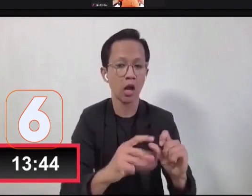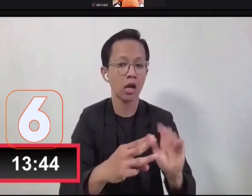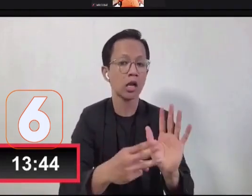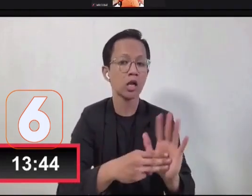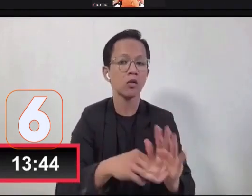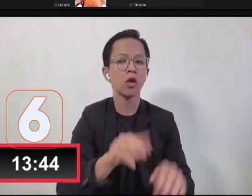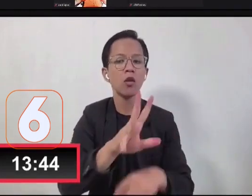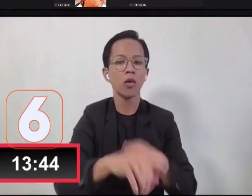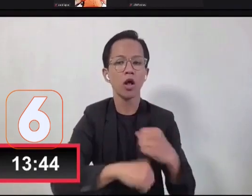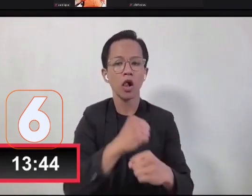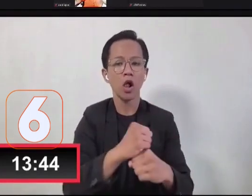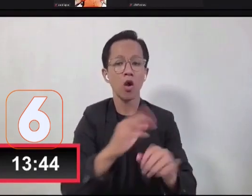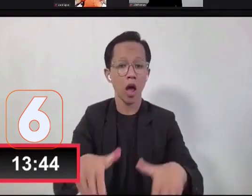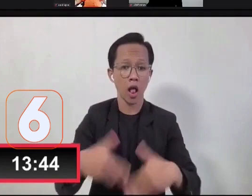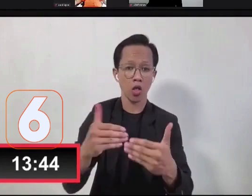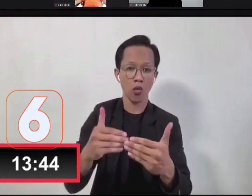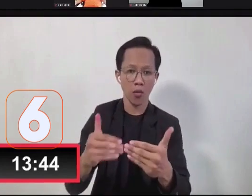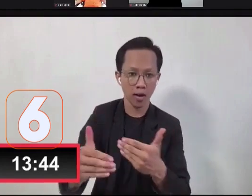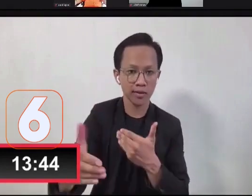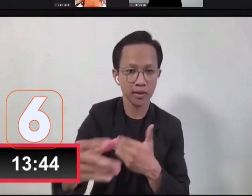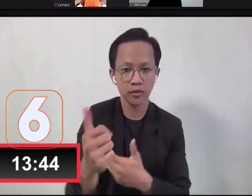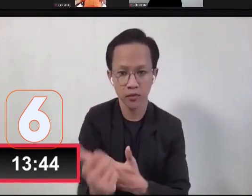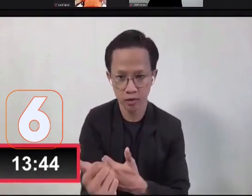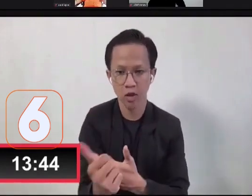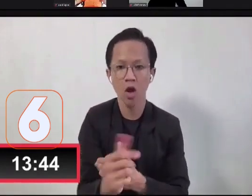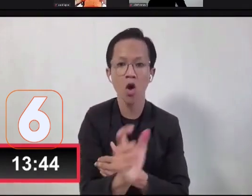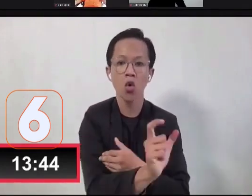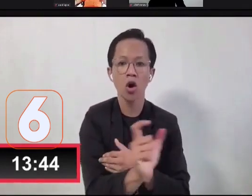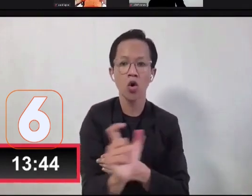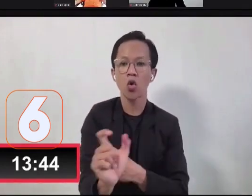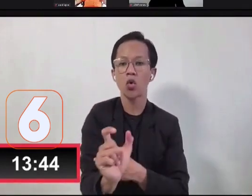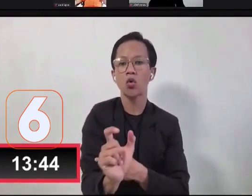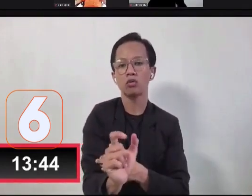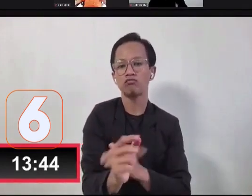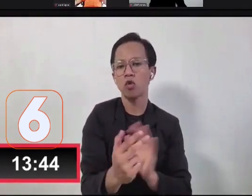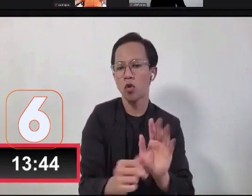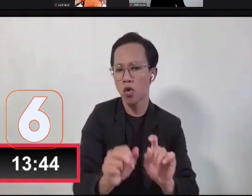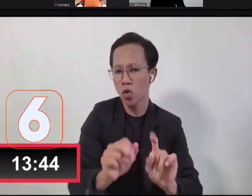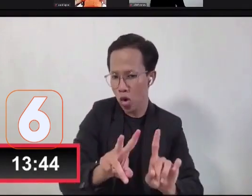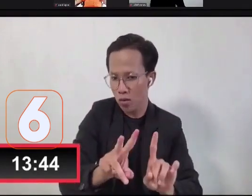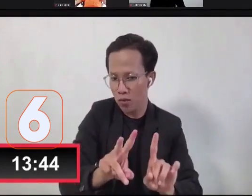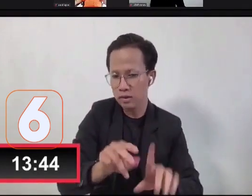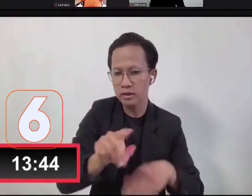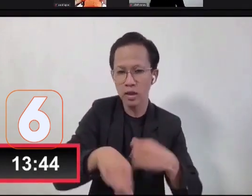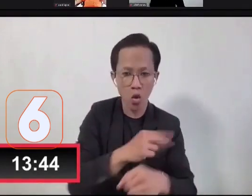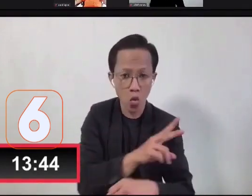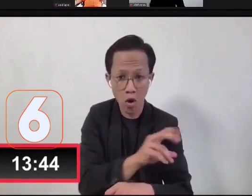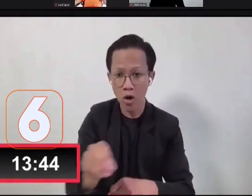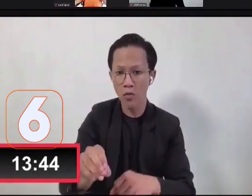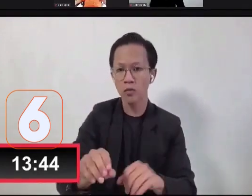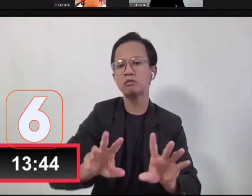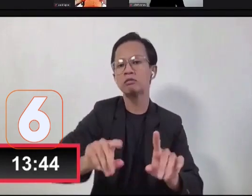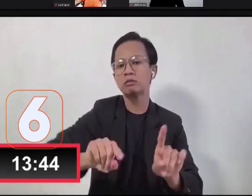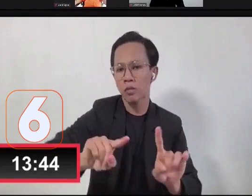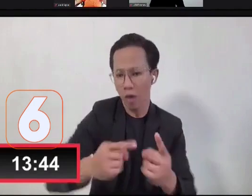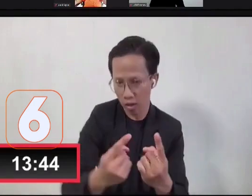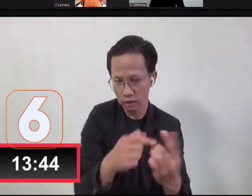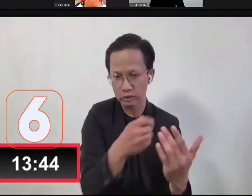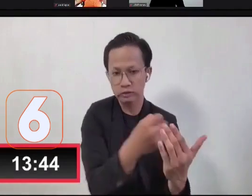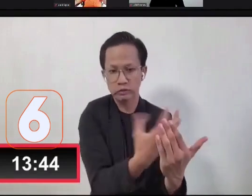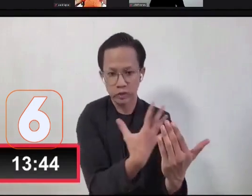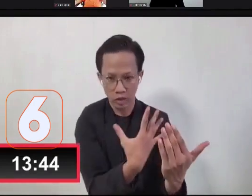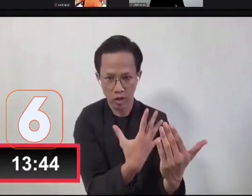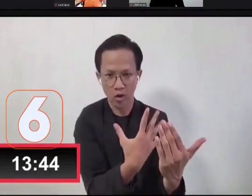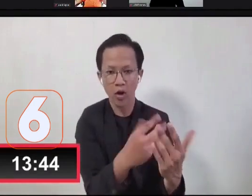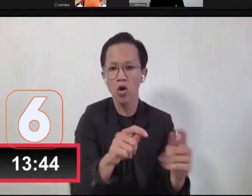jika merujuk pada undang-undang 12 2011 tentang pembentukan peraturan perundang-undangan sebagai anggota diubah terakhir kali dengan undang-undang nomor 13